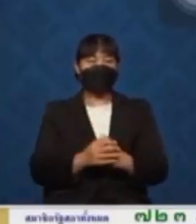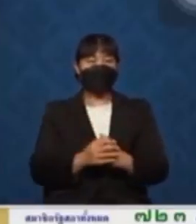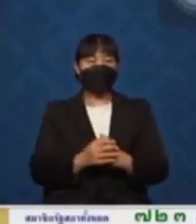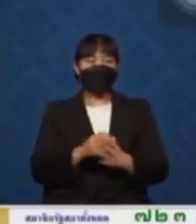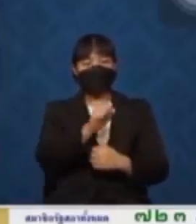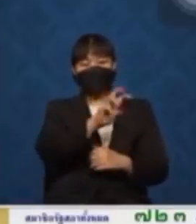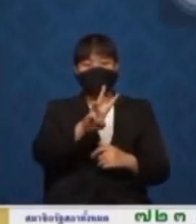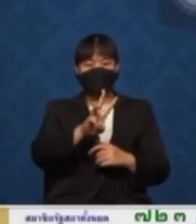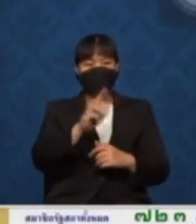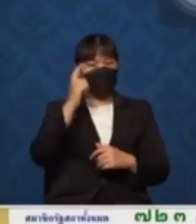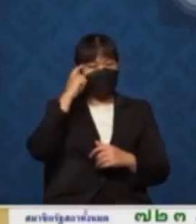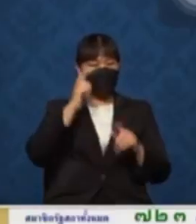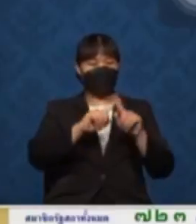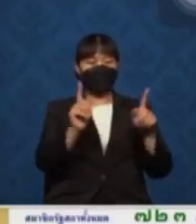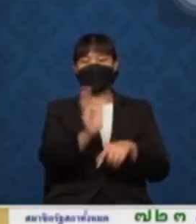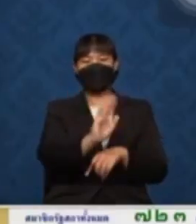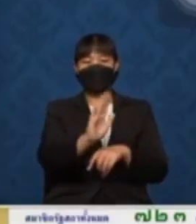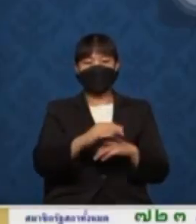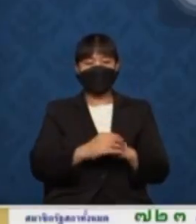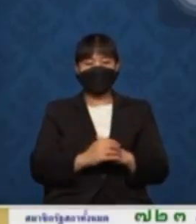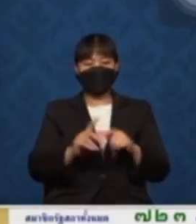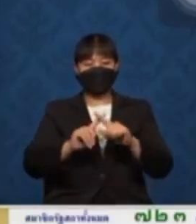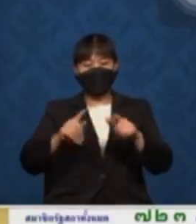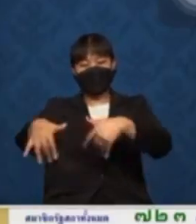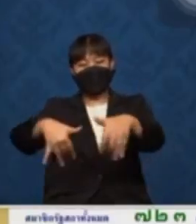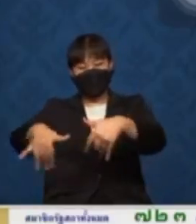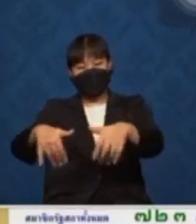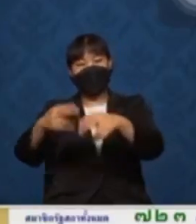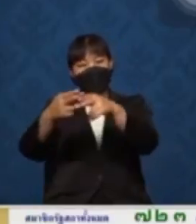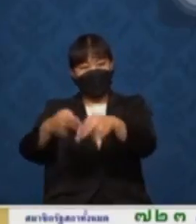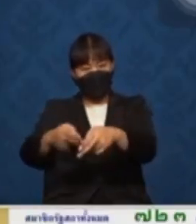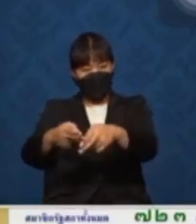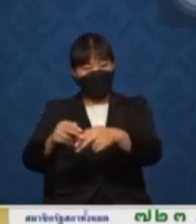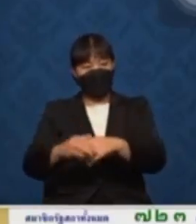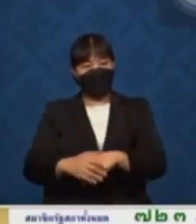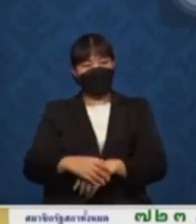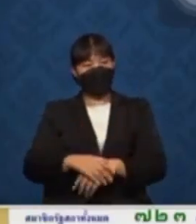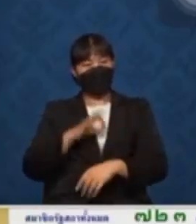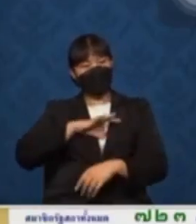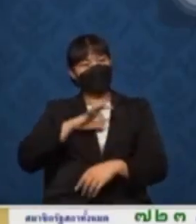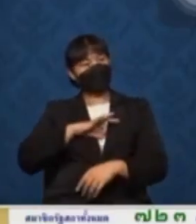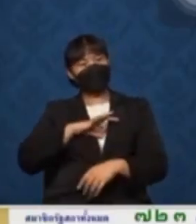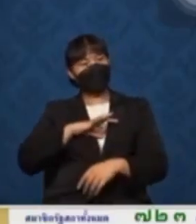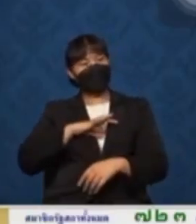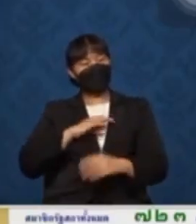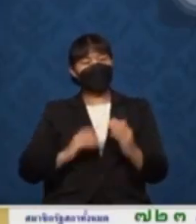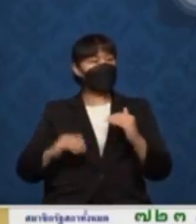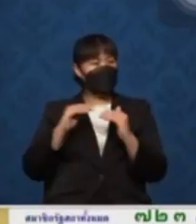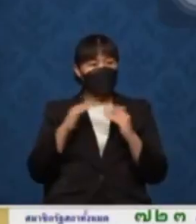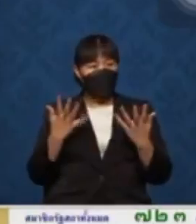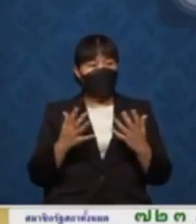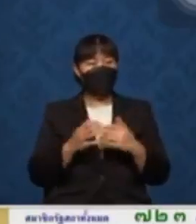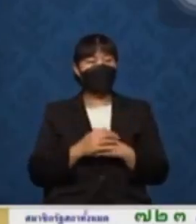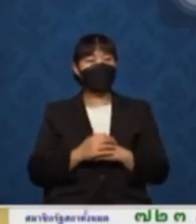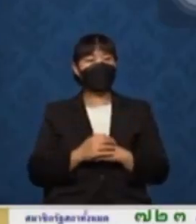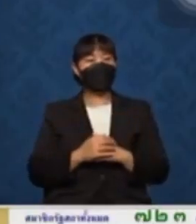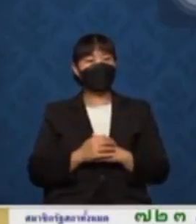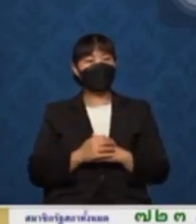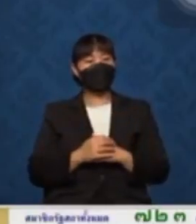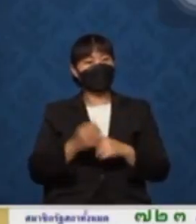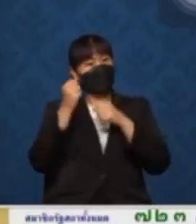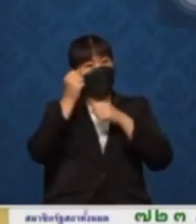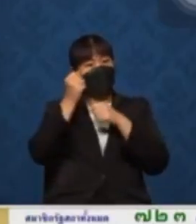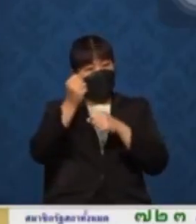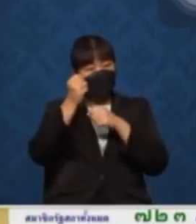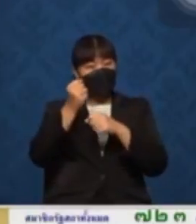มันเกิดขึ้นจากการทักท้วงของประชาชนบนท้องถนนและในโลกออนไลน์ที่มันเสียงดังจนรัฐบาลนั้น